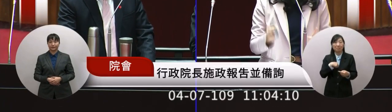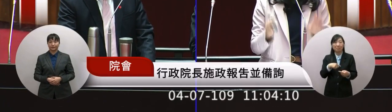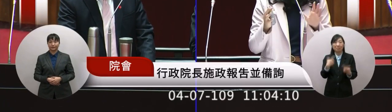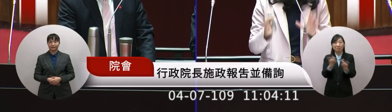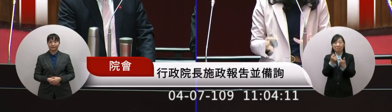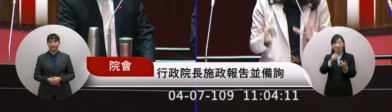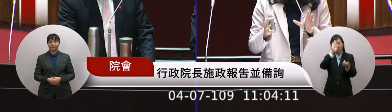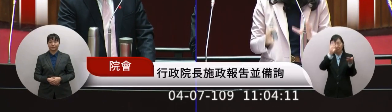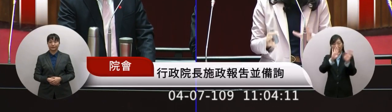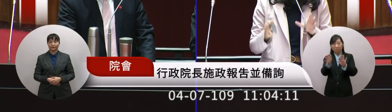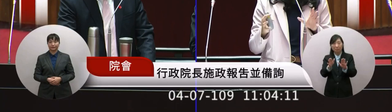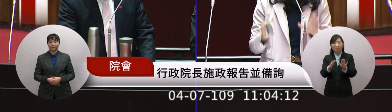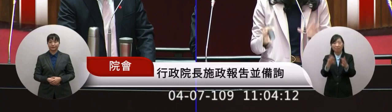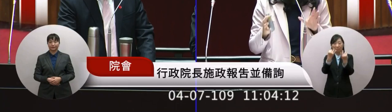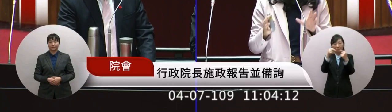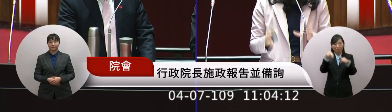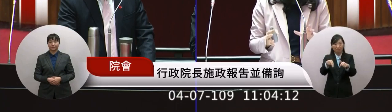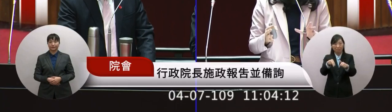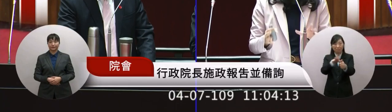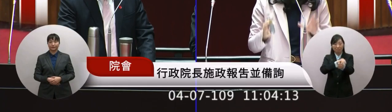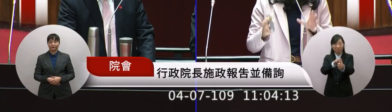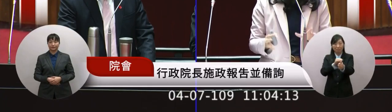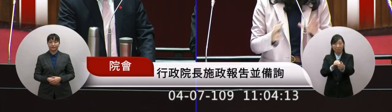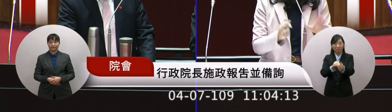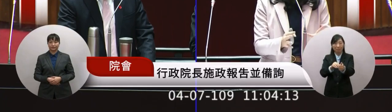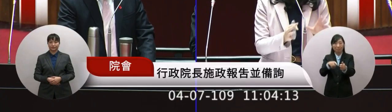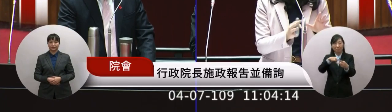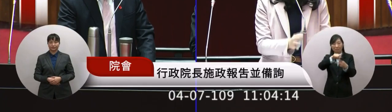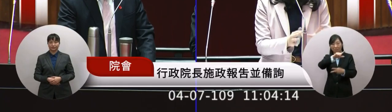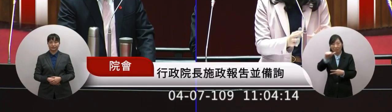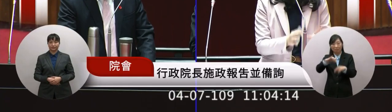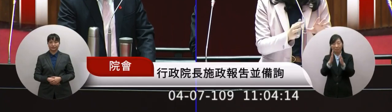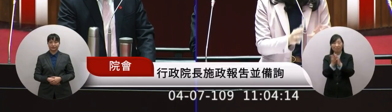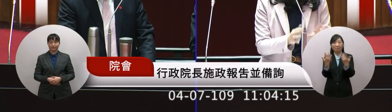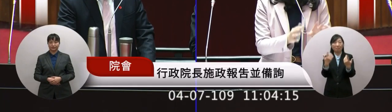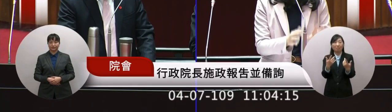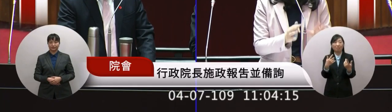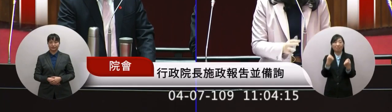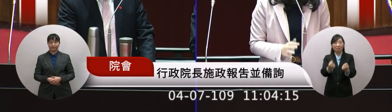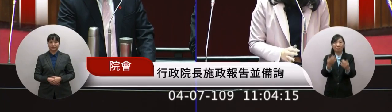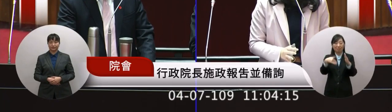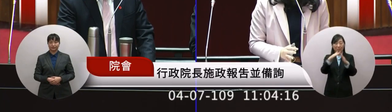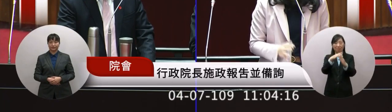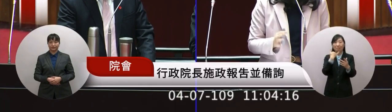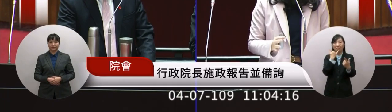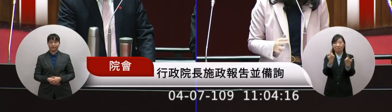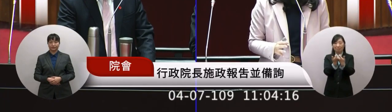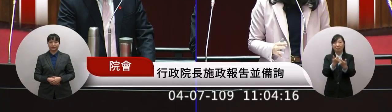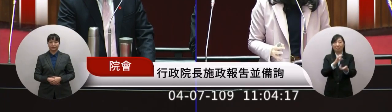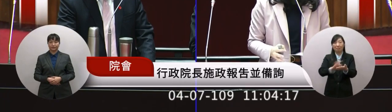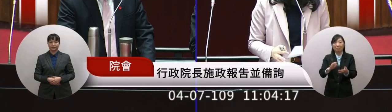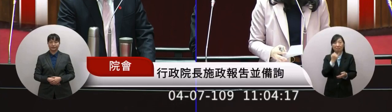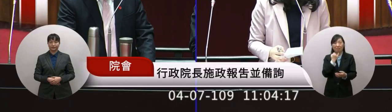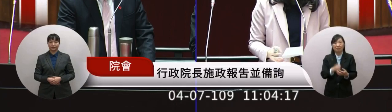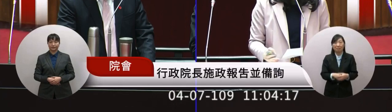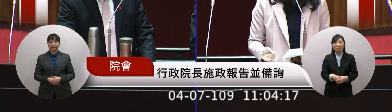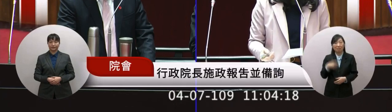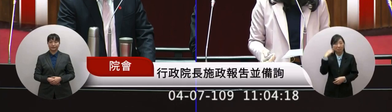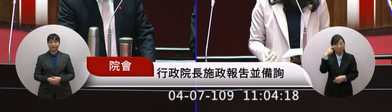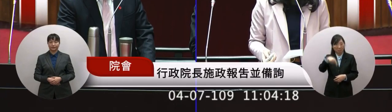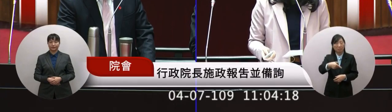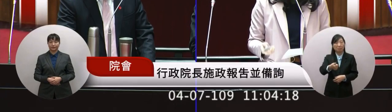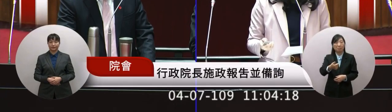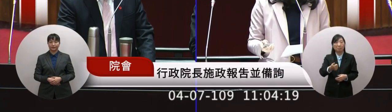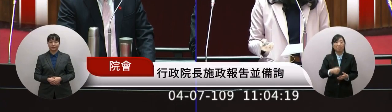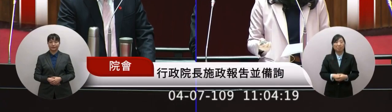是能够把数位学习相关的工具能够放到学校里面去做一个很好的推广，我相信这是一个非常好的时